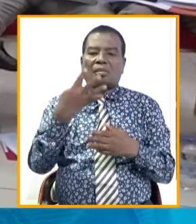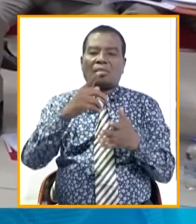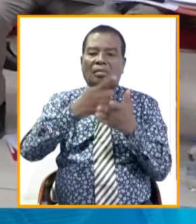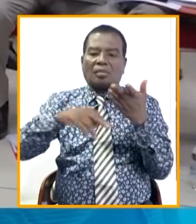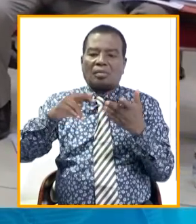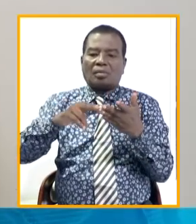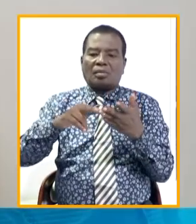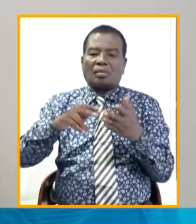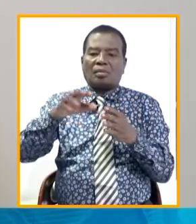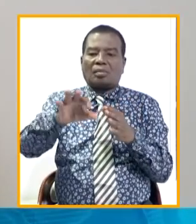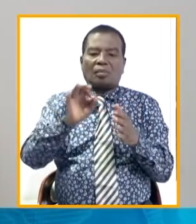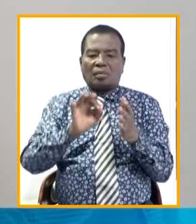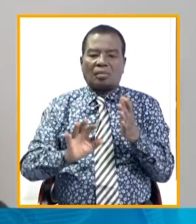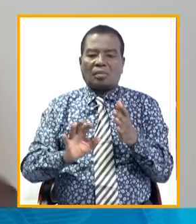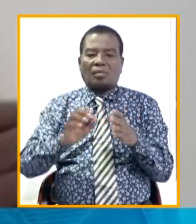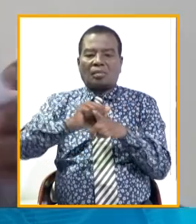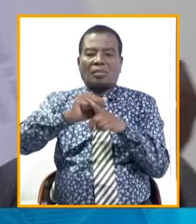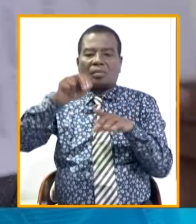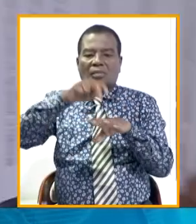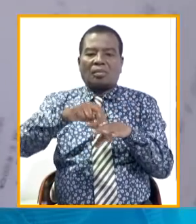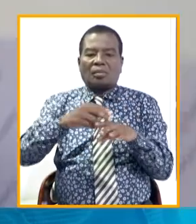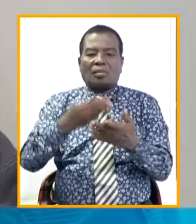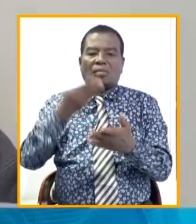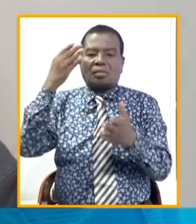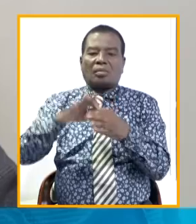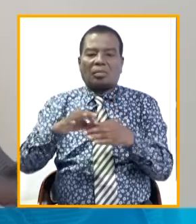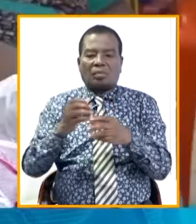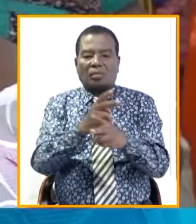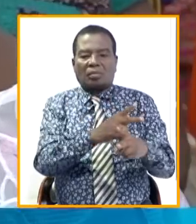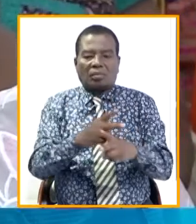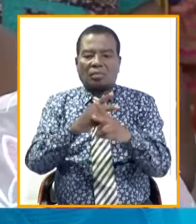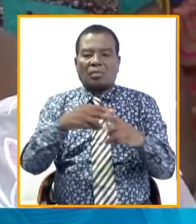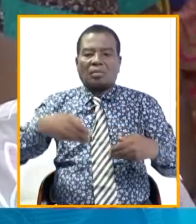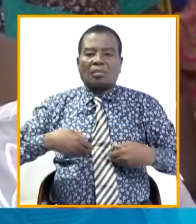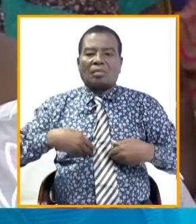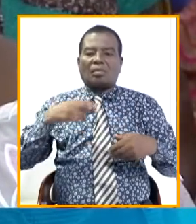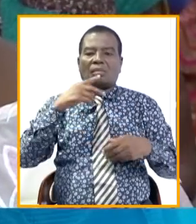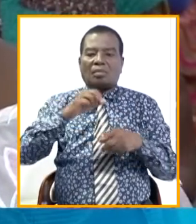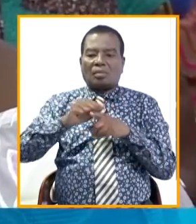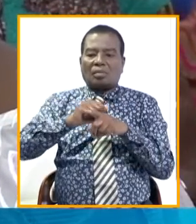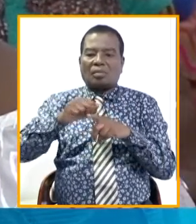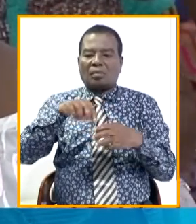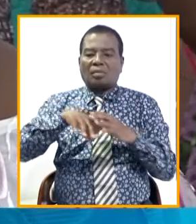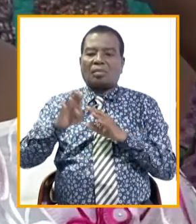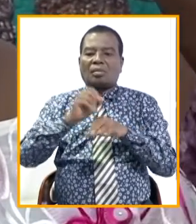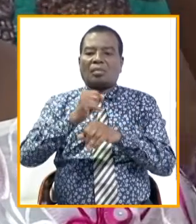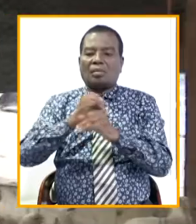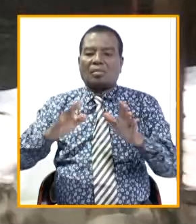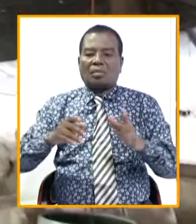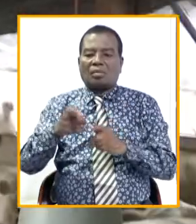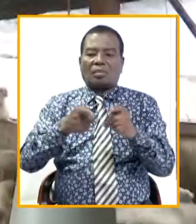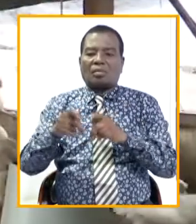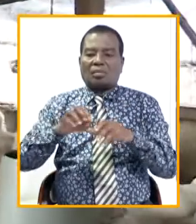phases. La sélection, la formation, le financement et le suivi. Les jeunes retenus seront formés en entrepreneuriat et en